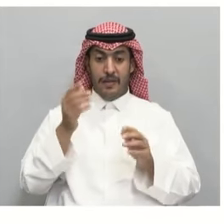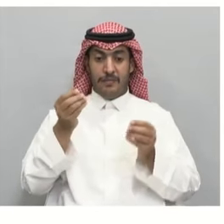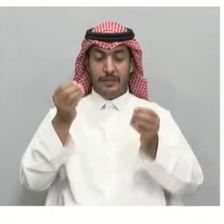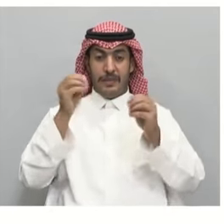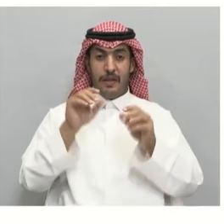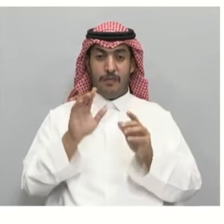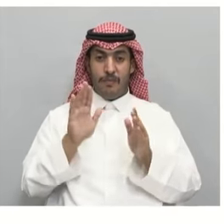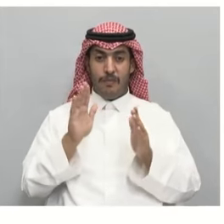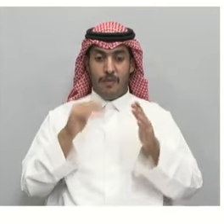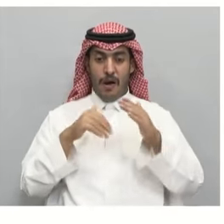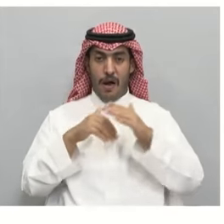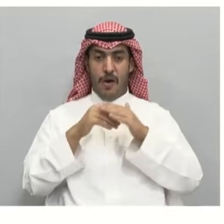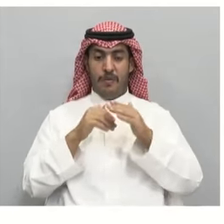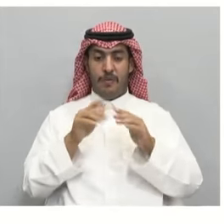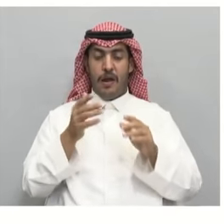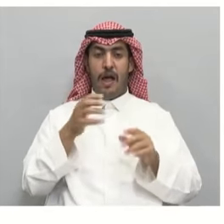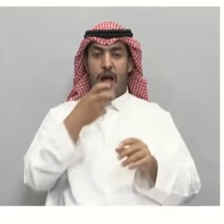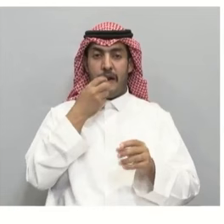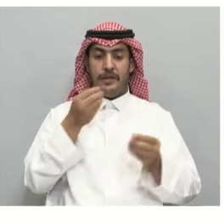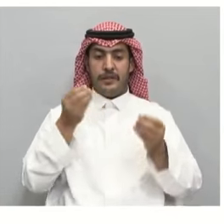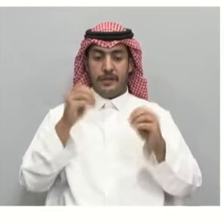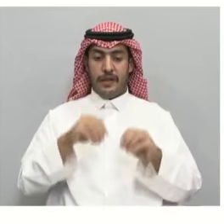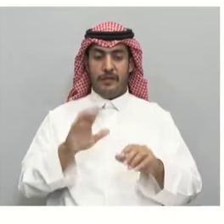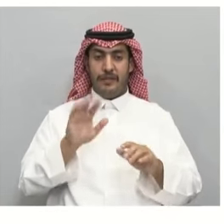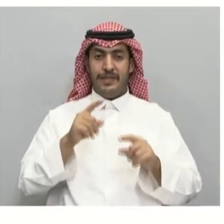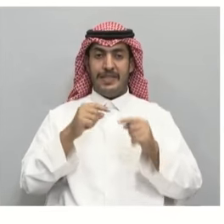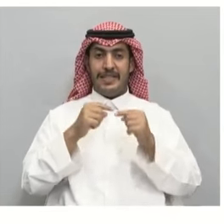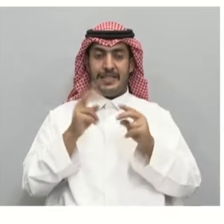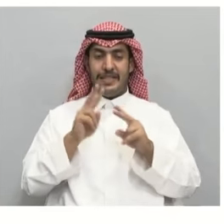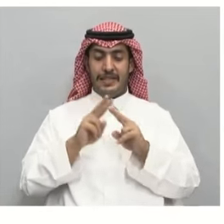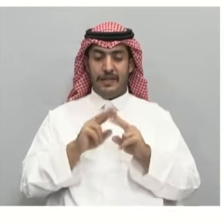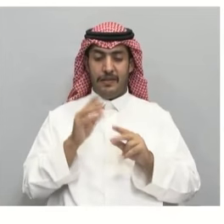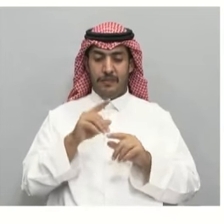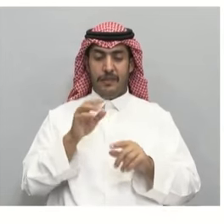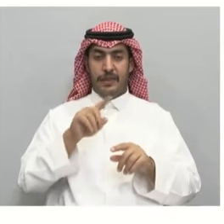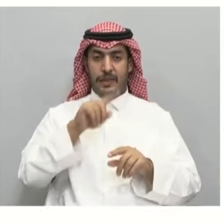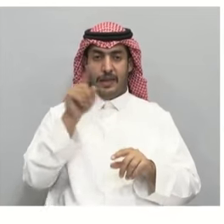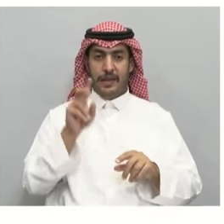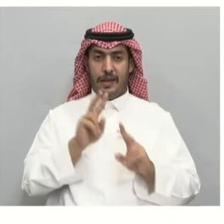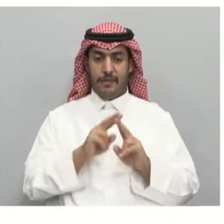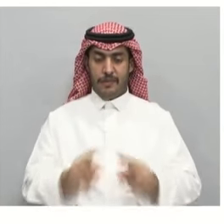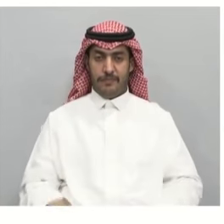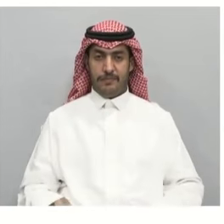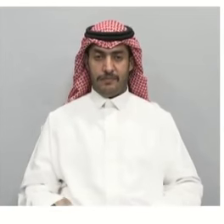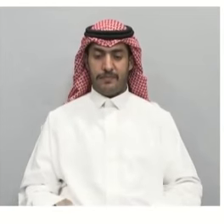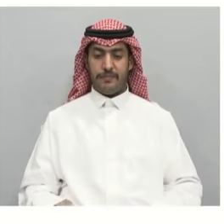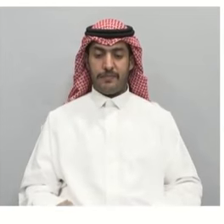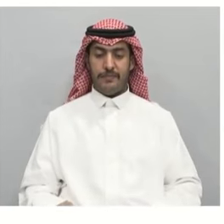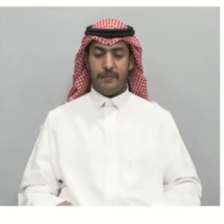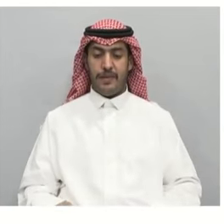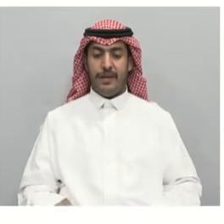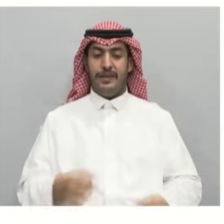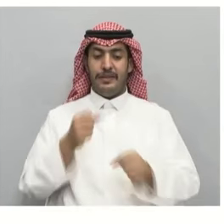المقاومه كلما زادت الحراره التي يصدرها السلك عند مرور التيار الكهربائي